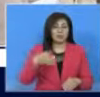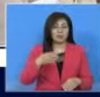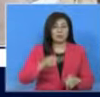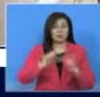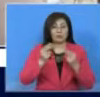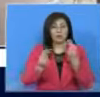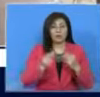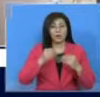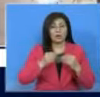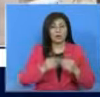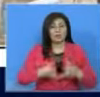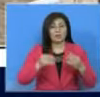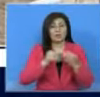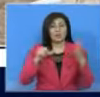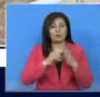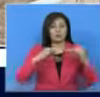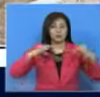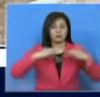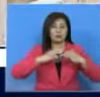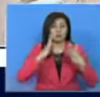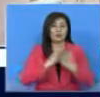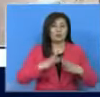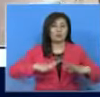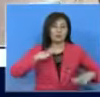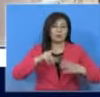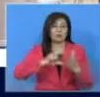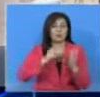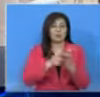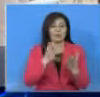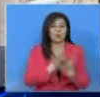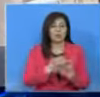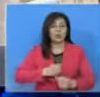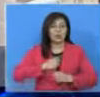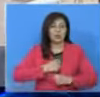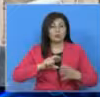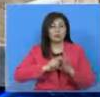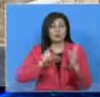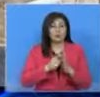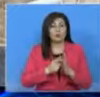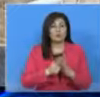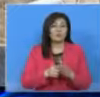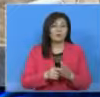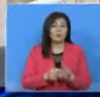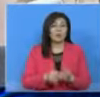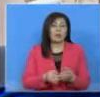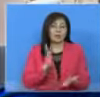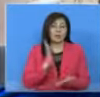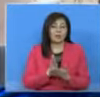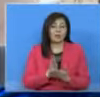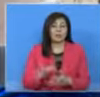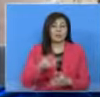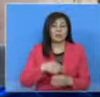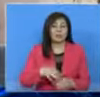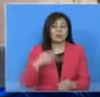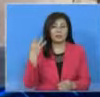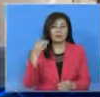үстел орнатылады. Сондай-ақ жаттығу залы болады. Спортшылар үшін жуынатын бөлме, асханасы бар. Қажетті құрал-жабдықтың барлығы германиялық өнім.